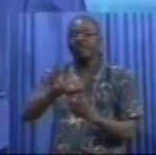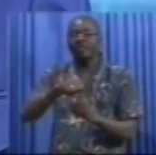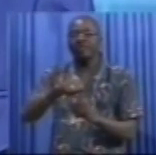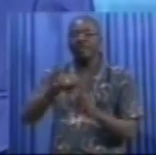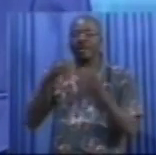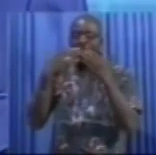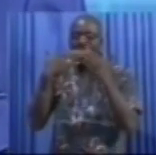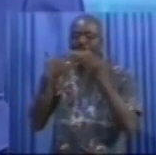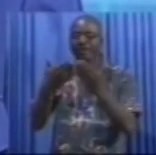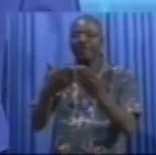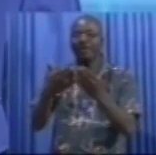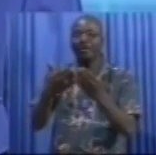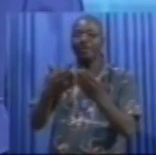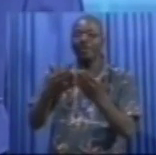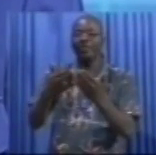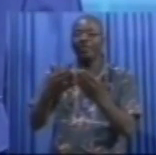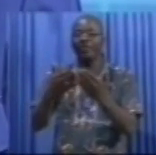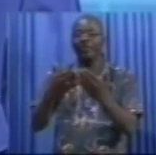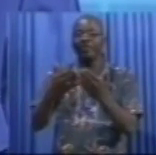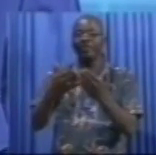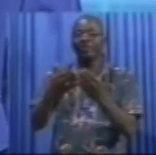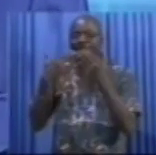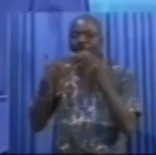Merci donc de nous donner la parole pour